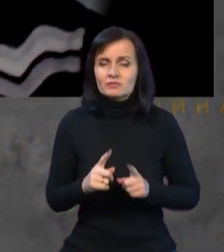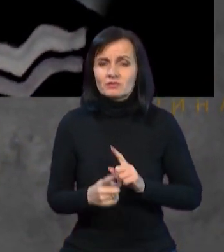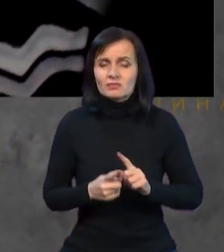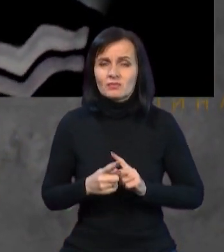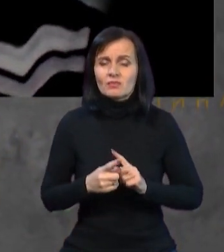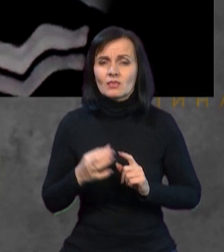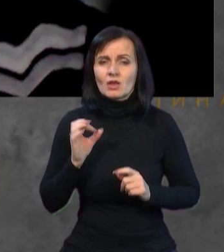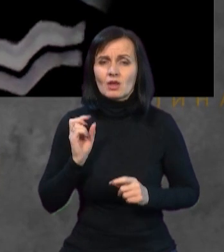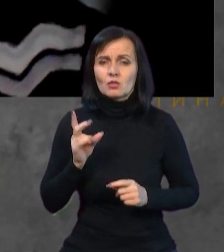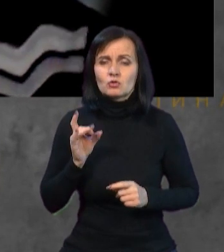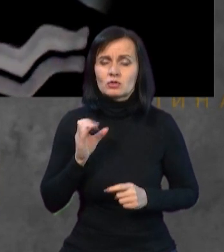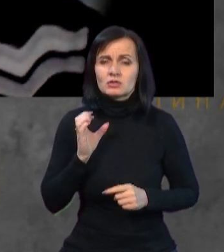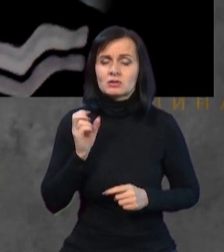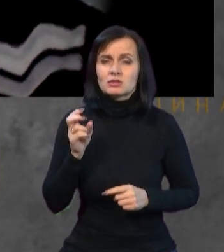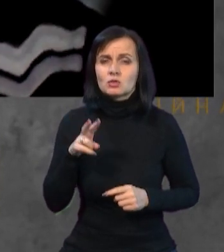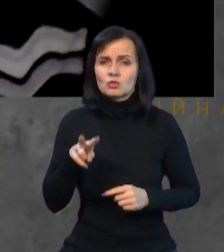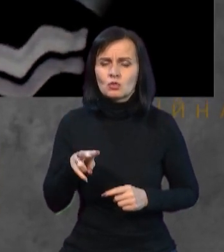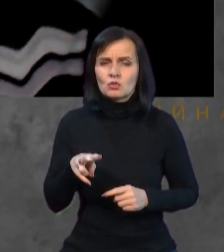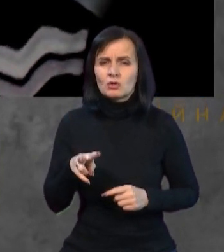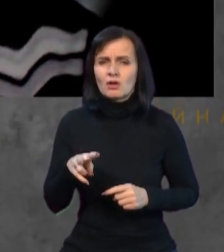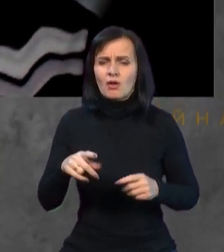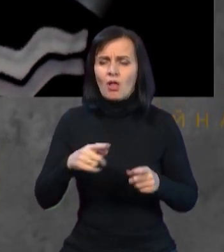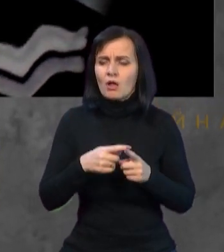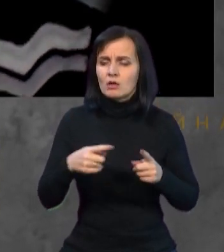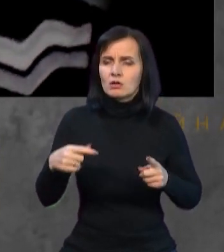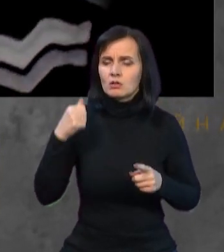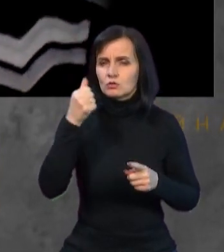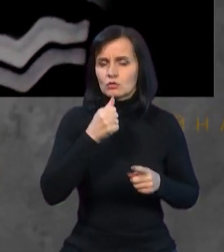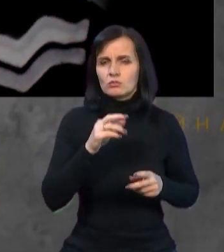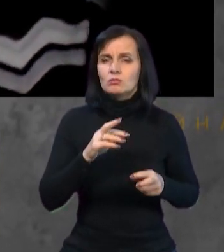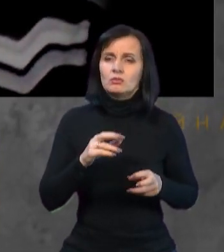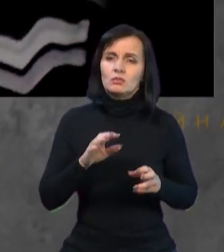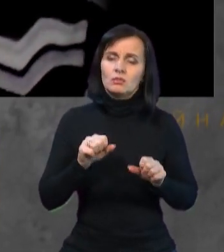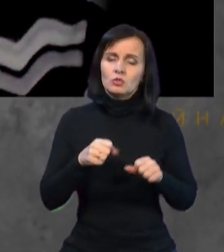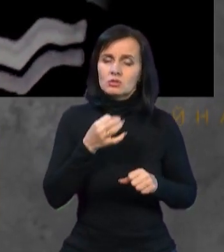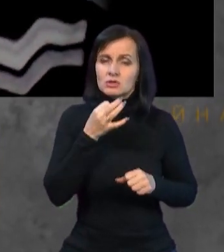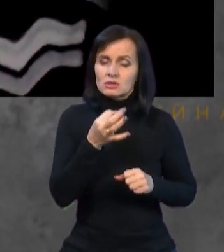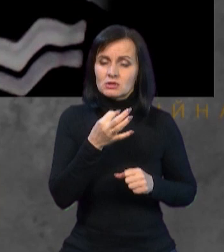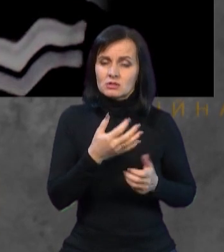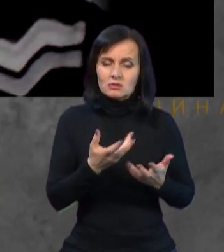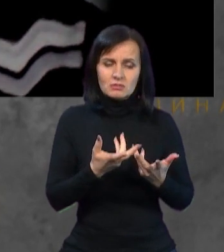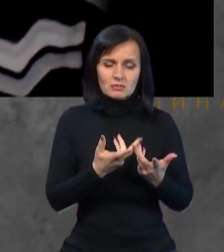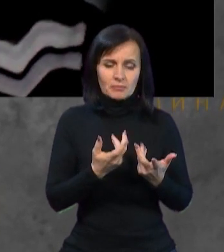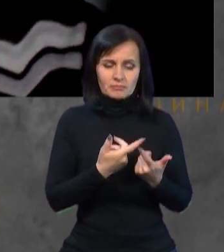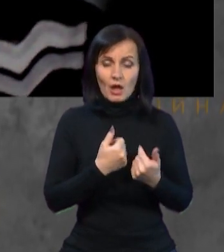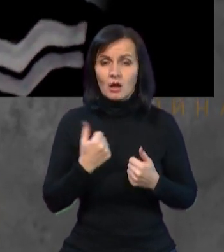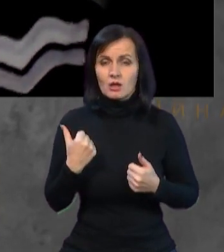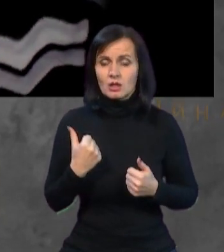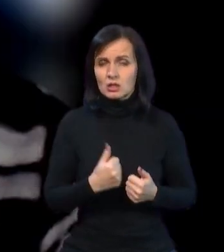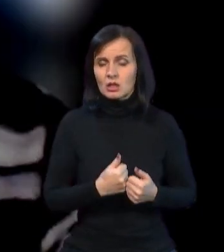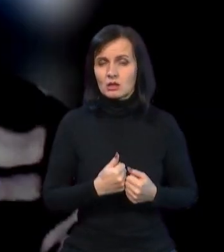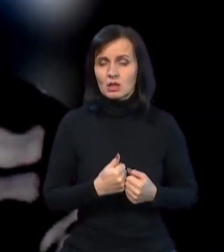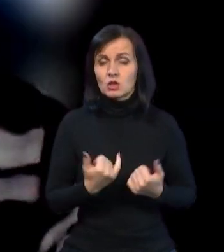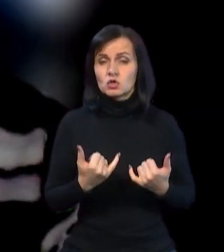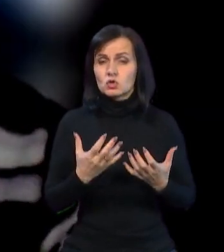війна. А чи можна спрогнозувати на декілька тижнів? Ну, знаєте як, на сьогоднішній